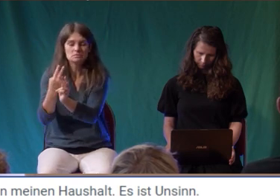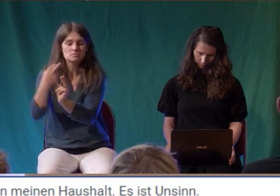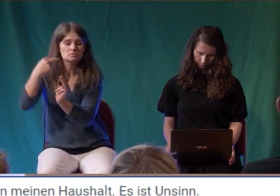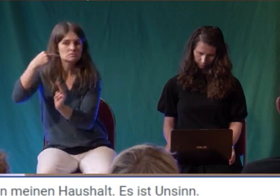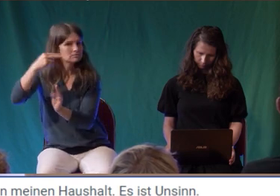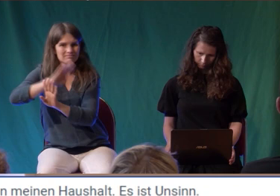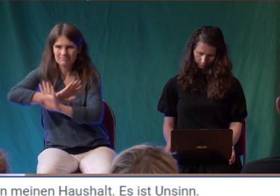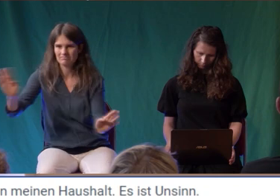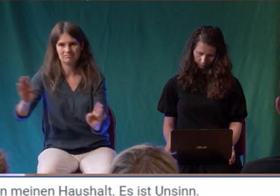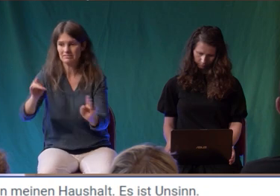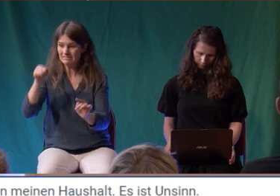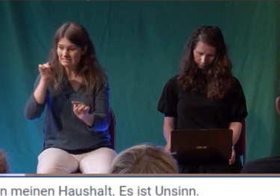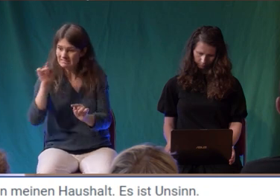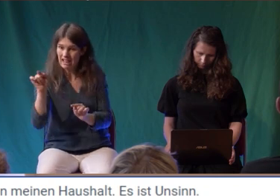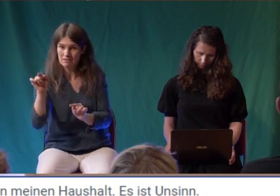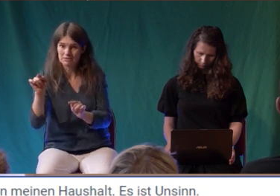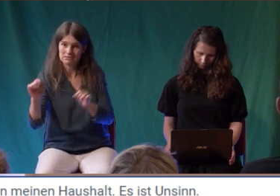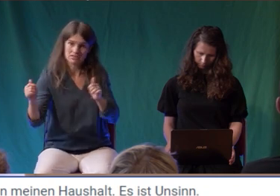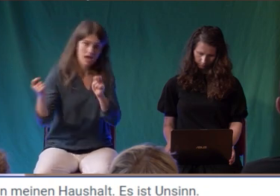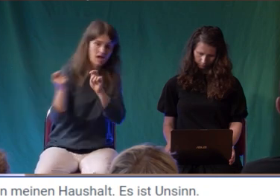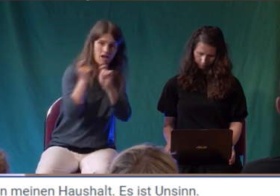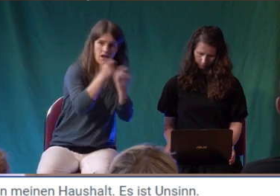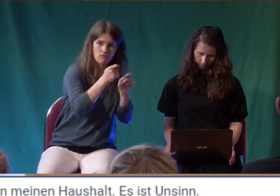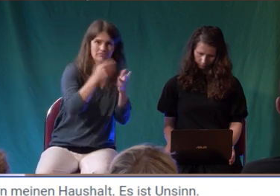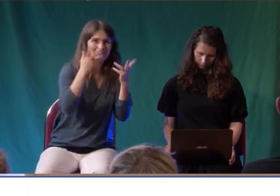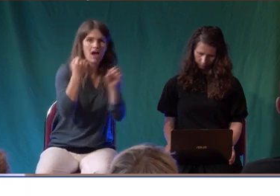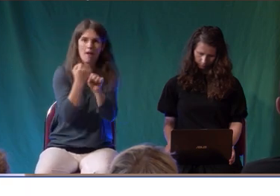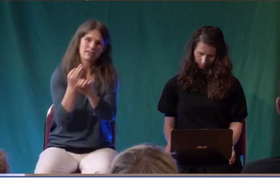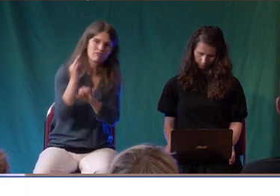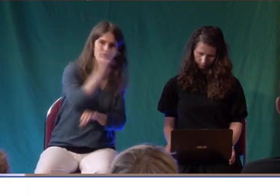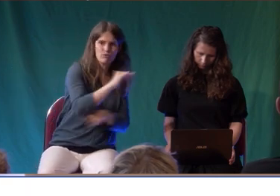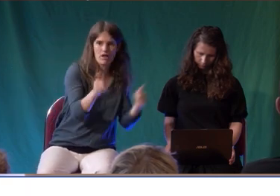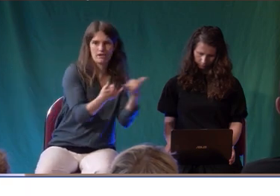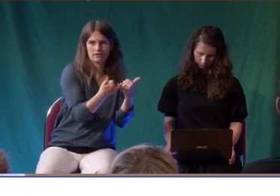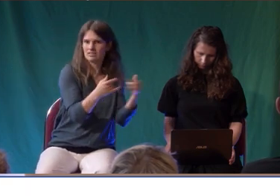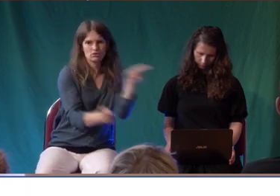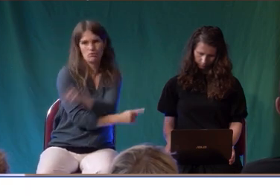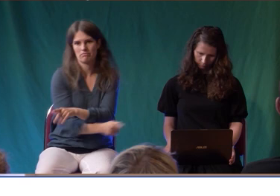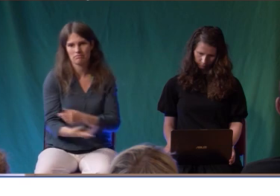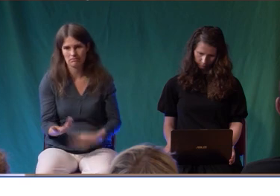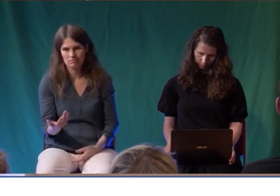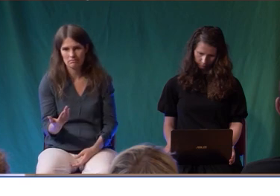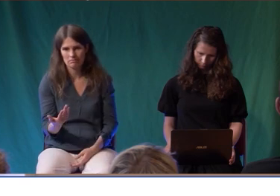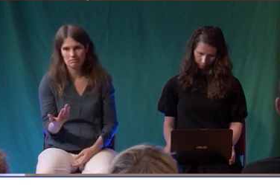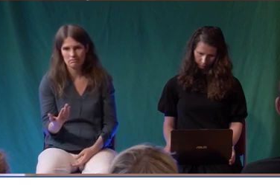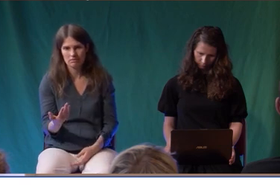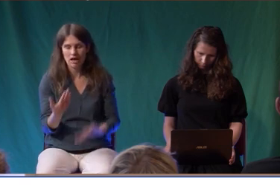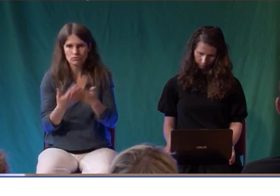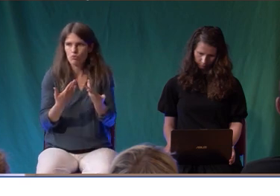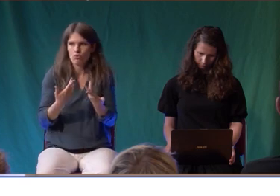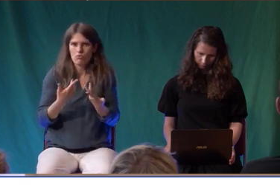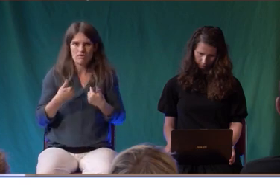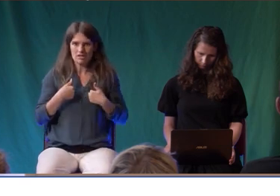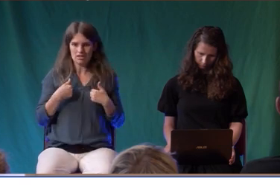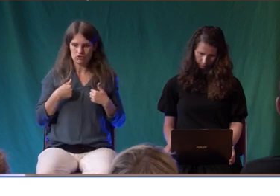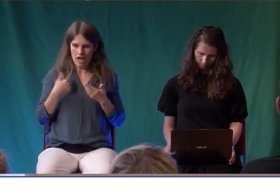unterstützt und wir Eltern sagen was wir brauchen da brauchen wir auch keine zweite Hilfeplanung mit dem Anbieter was sollen also was soll ich